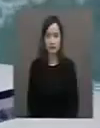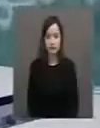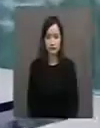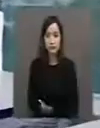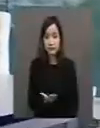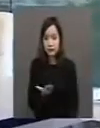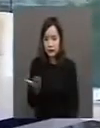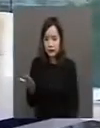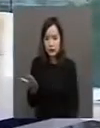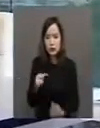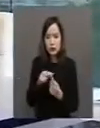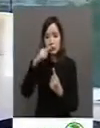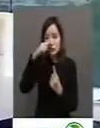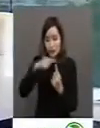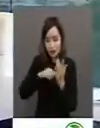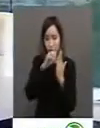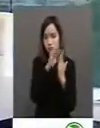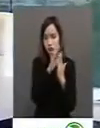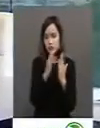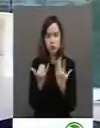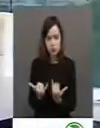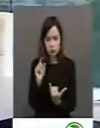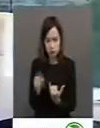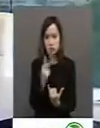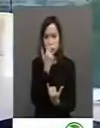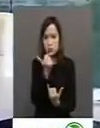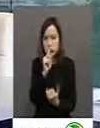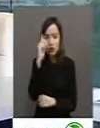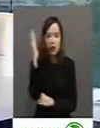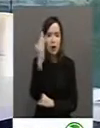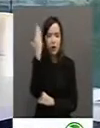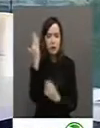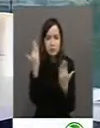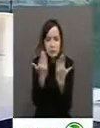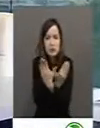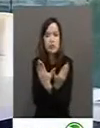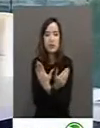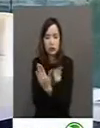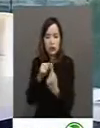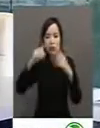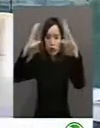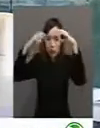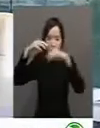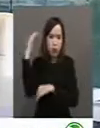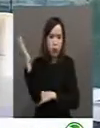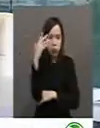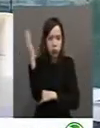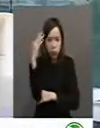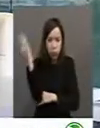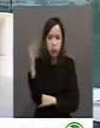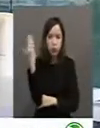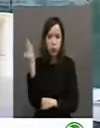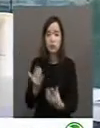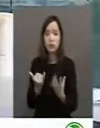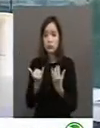คุณผู้ชมคะที่อยู่ในประเทศไทยตอนบนนะคะตอนนี้ต้องระมัดระวังเรื่องอากาศแปรปรวนทั้งฝนฟ้าคะนองแล้วก็ลมกันโชกแรงนะคะอย่